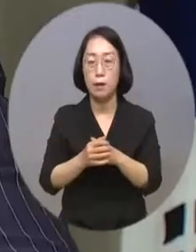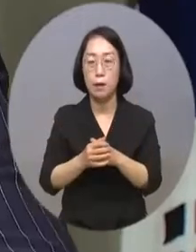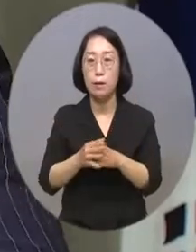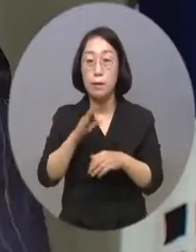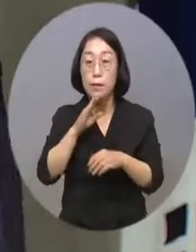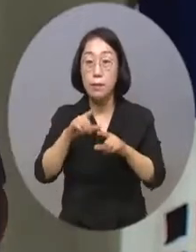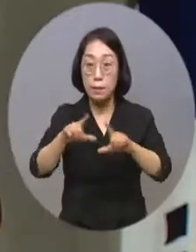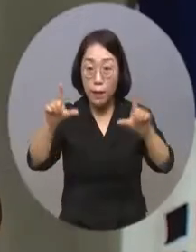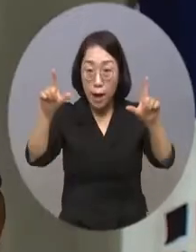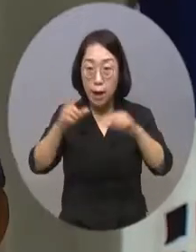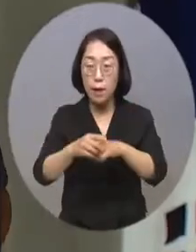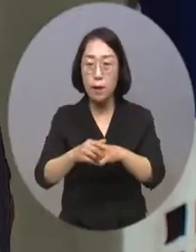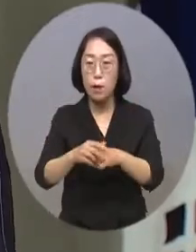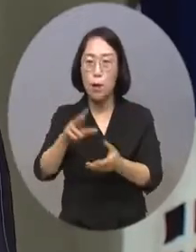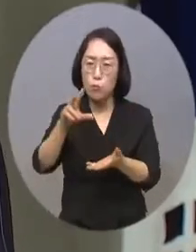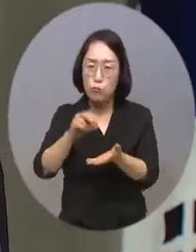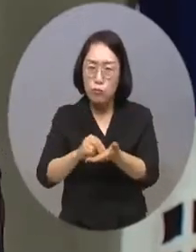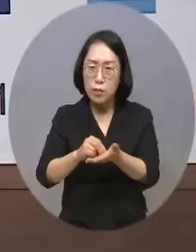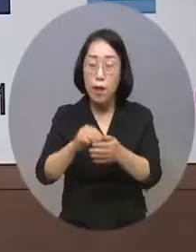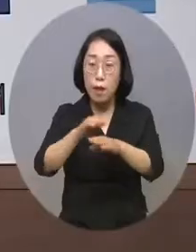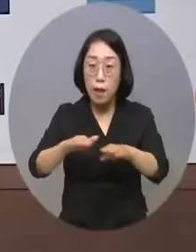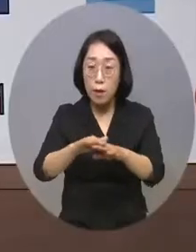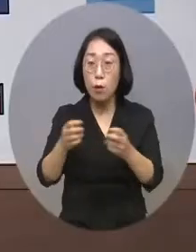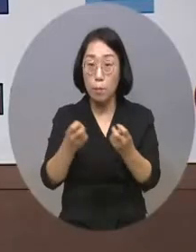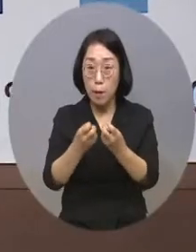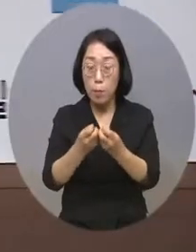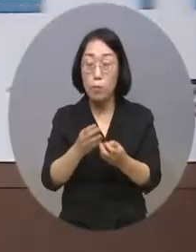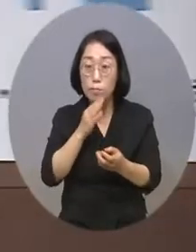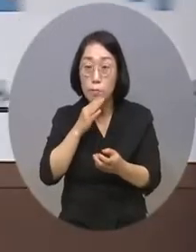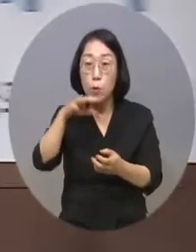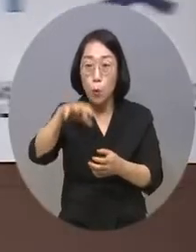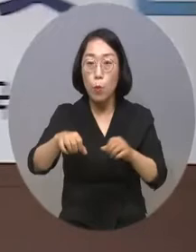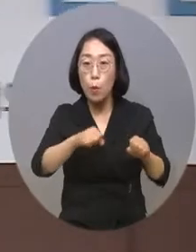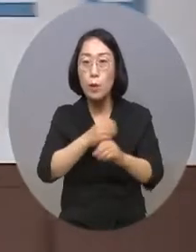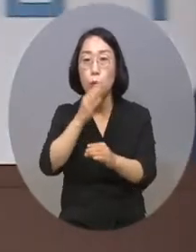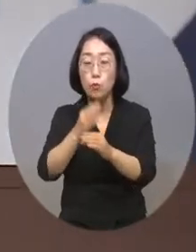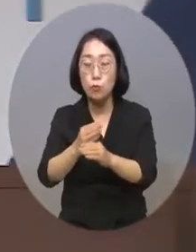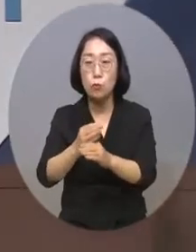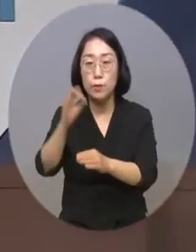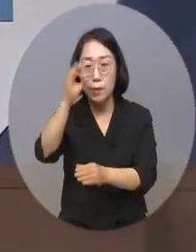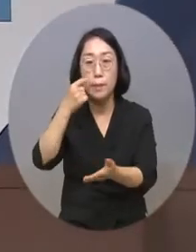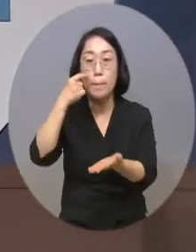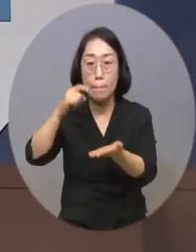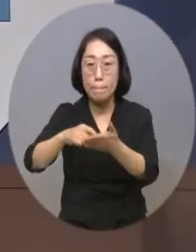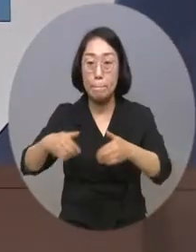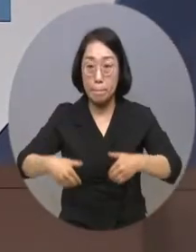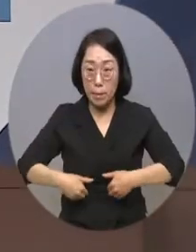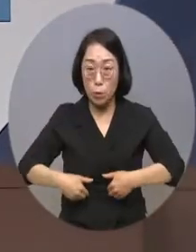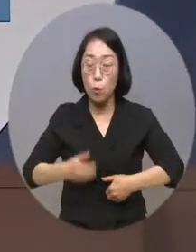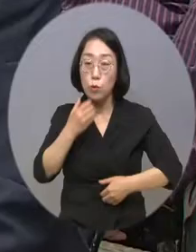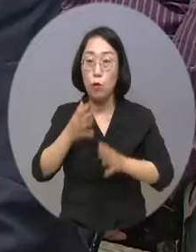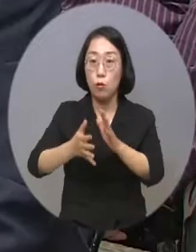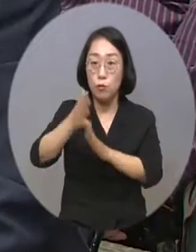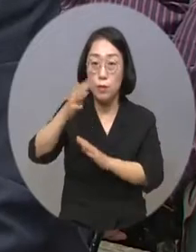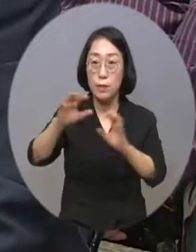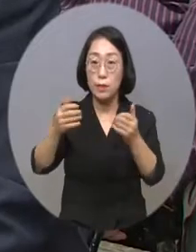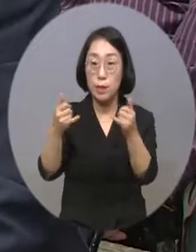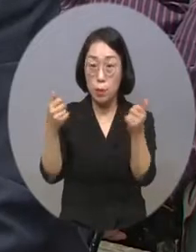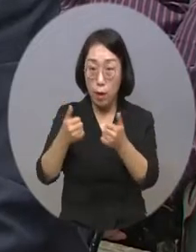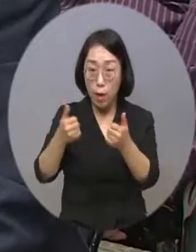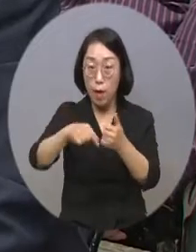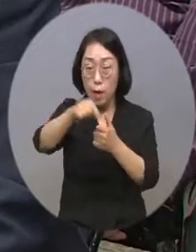특히 장애인 문제의 답은 현장에 있다라는 토대 하에 장애인 관련 정책을 서울시와 서울시의회에